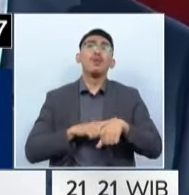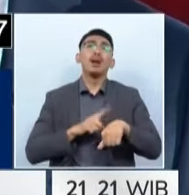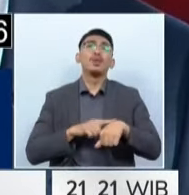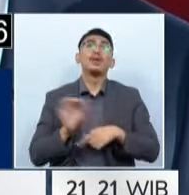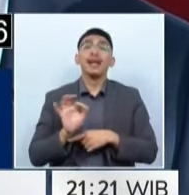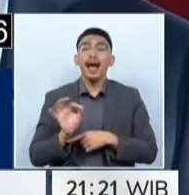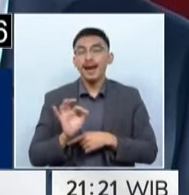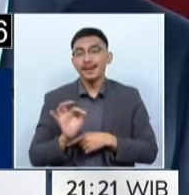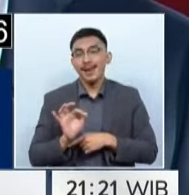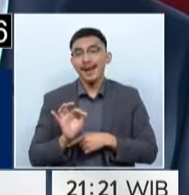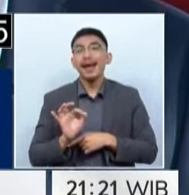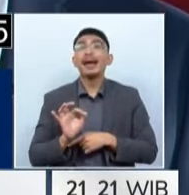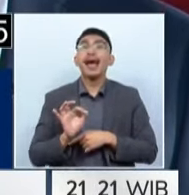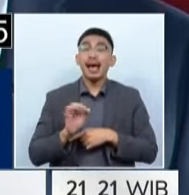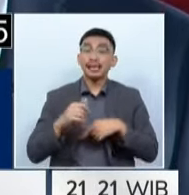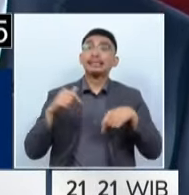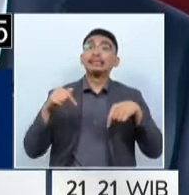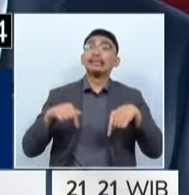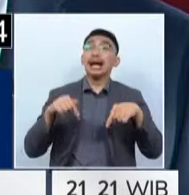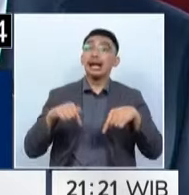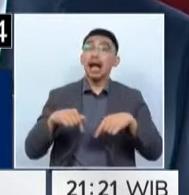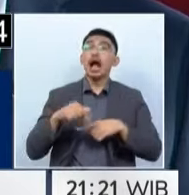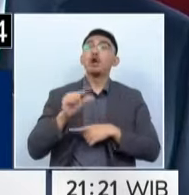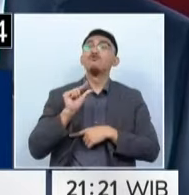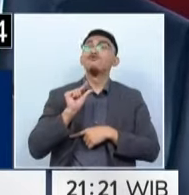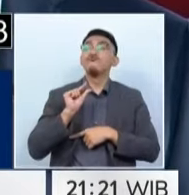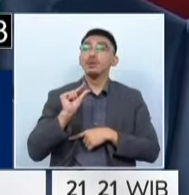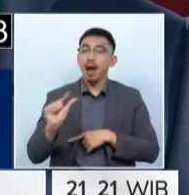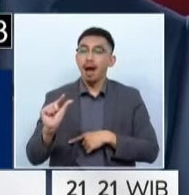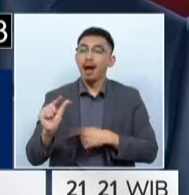jadi saya mengundang kita bicara